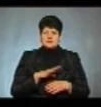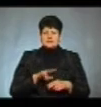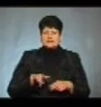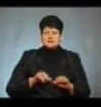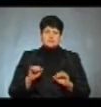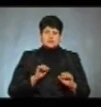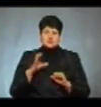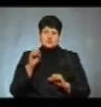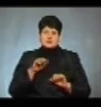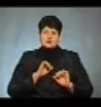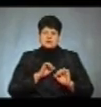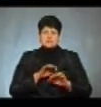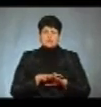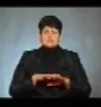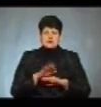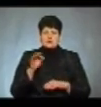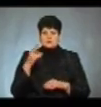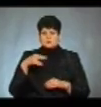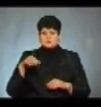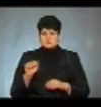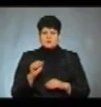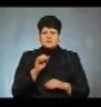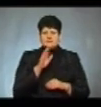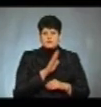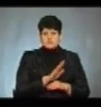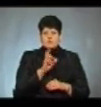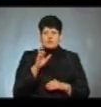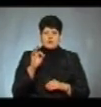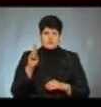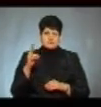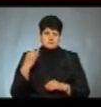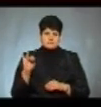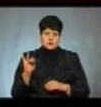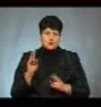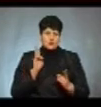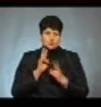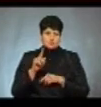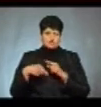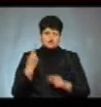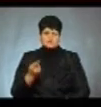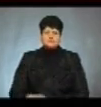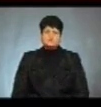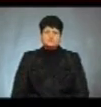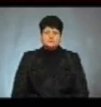директором Департаменту соціального захисту населення облдержадміністрації Вадимом Боярським. До зустрічі в ефірі.